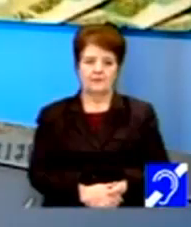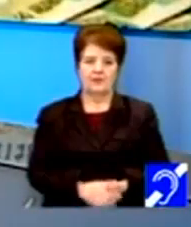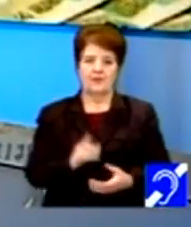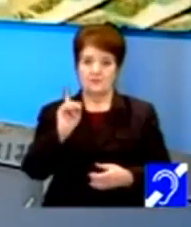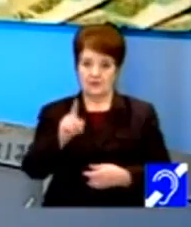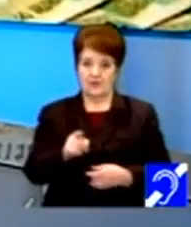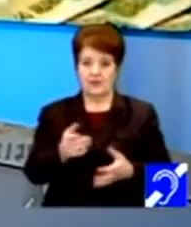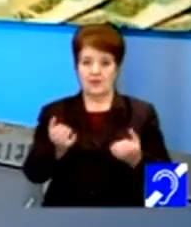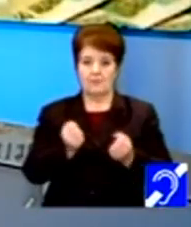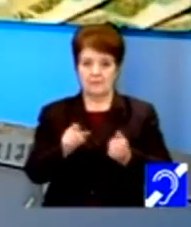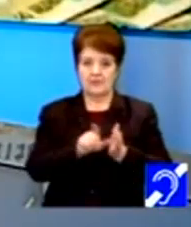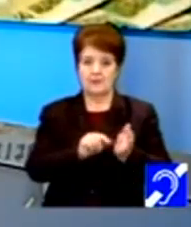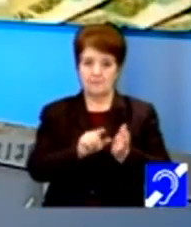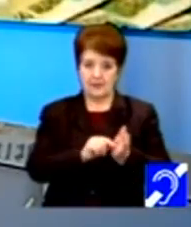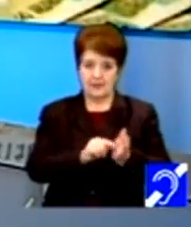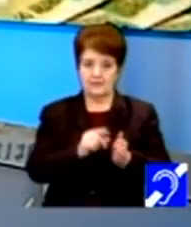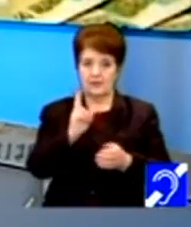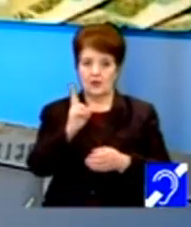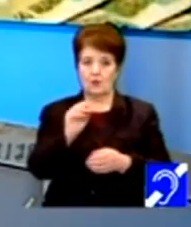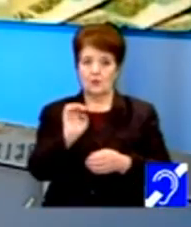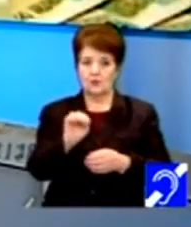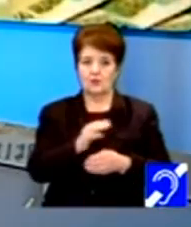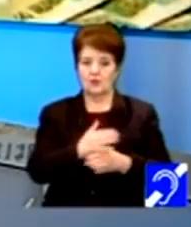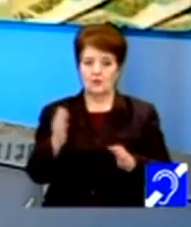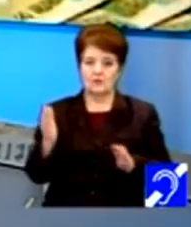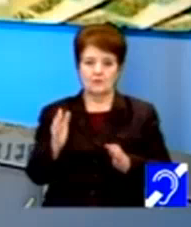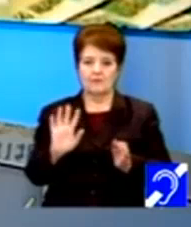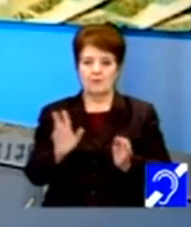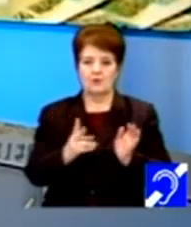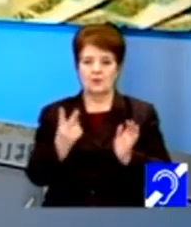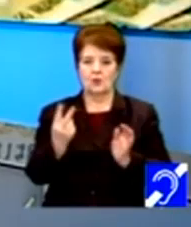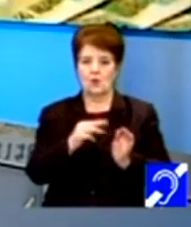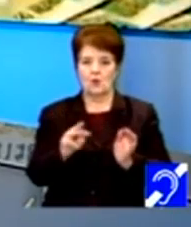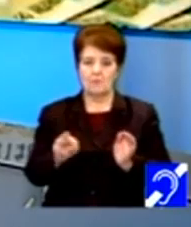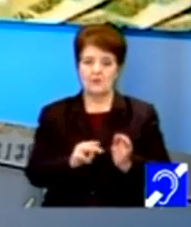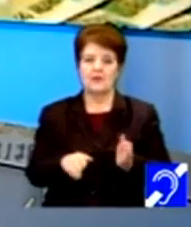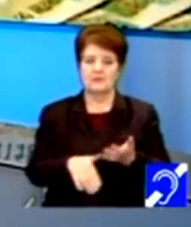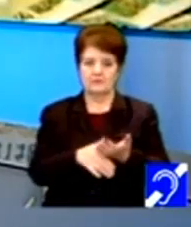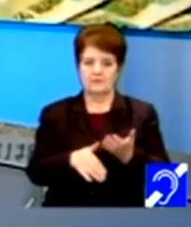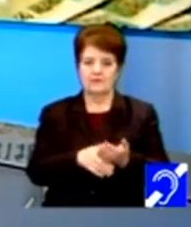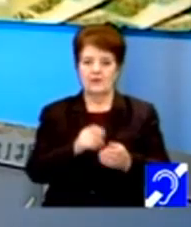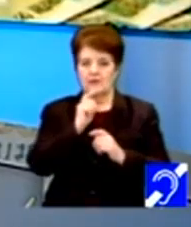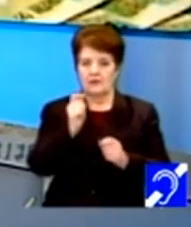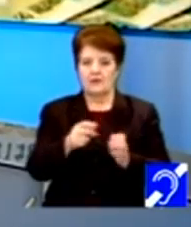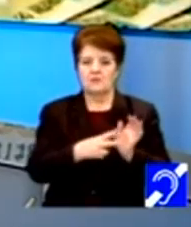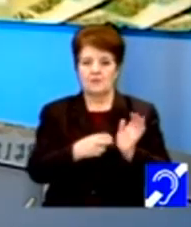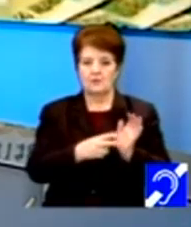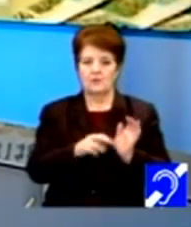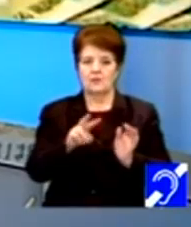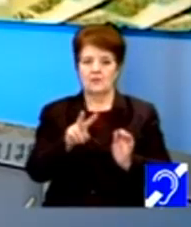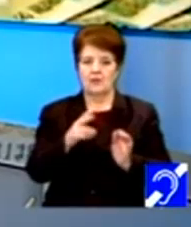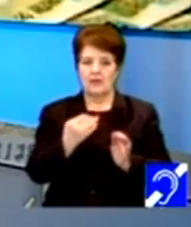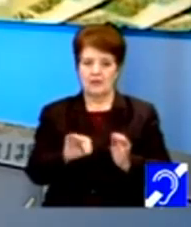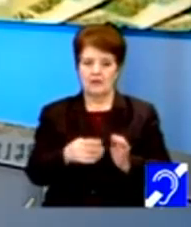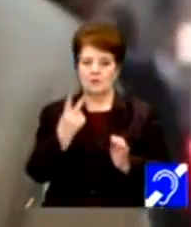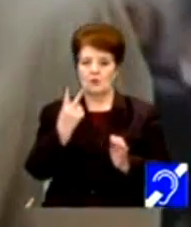Cei care primesc pensii al căror cuantum lunar nu depășește 2000 de lei pot să-și ridice sprijinul financiar unic de 700 de lei, începând cu